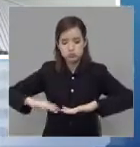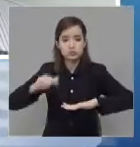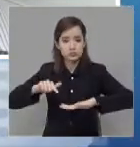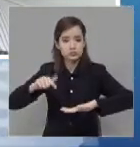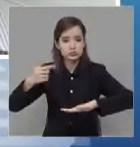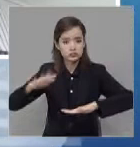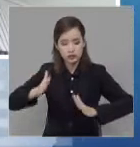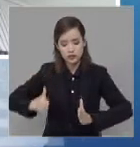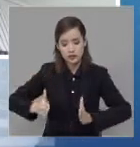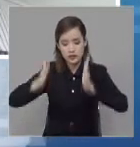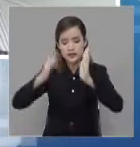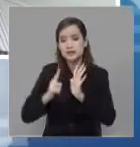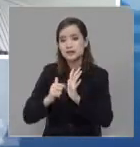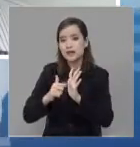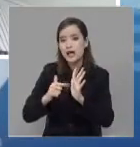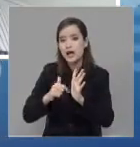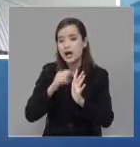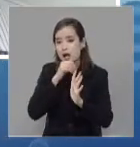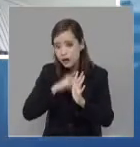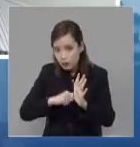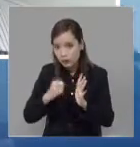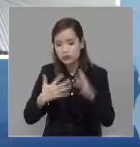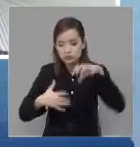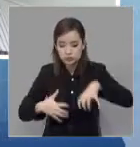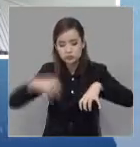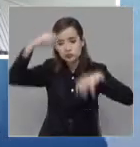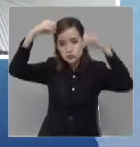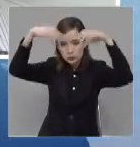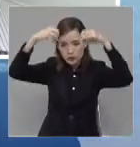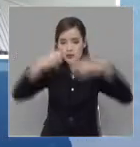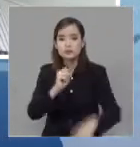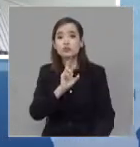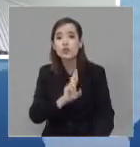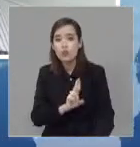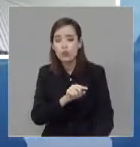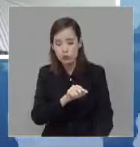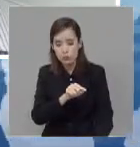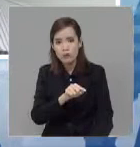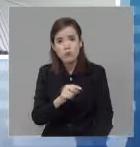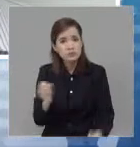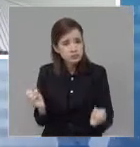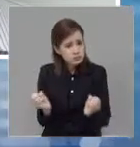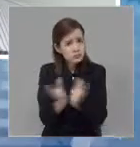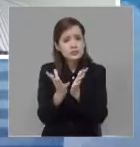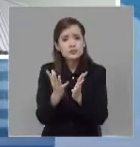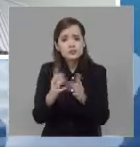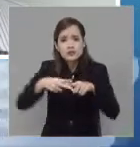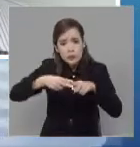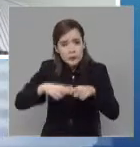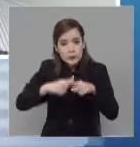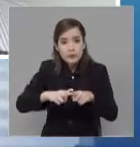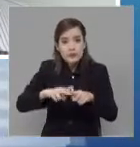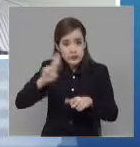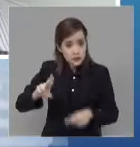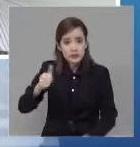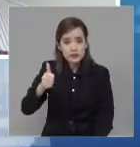อาคารคลังยาเก่าแล้วก็โรงไฟฟ้าเครื่องกำเนิดไฟฟ้าสำรองครับผม เสียหายแบบนี้ซ่อมแซมกลับมาใช้ได้ป